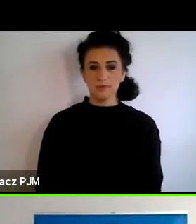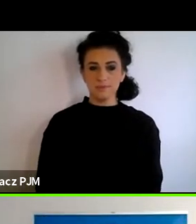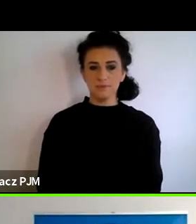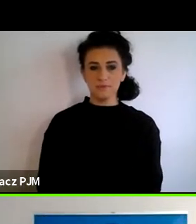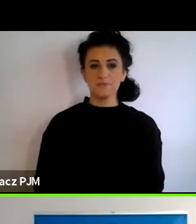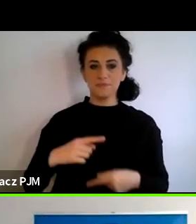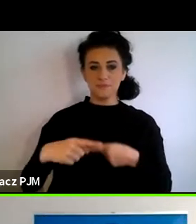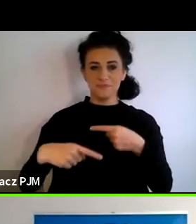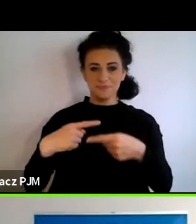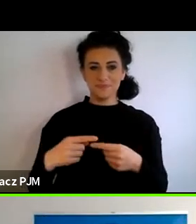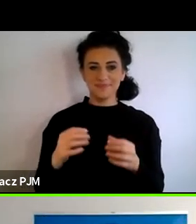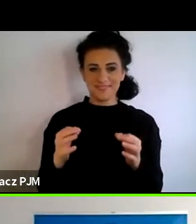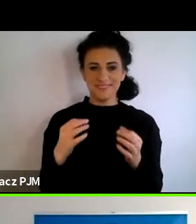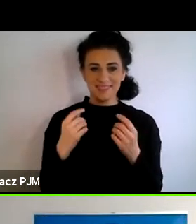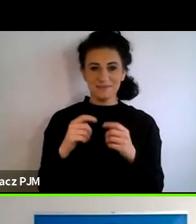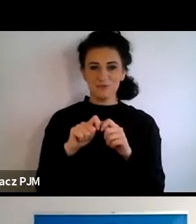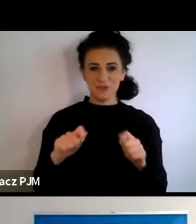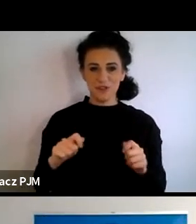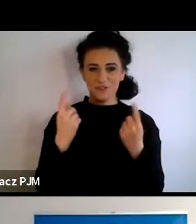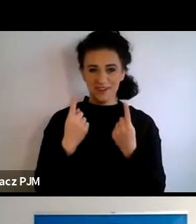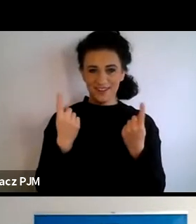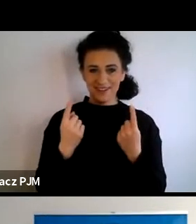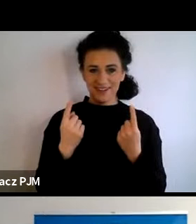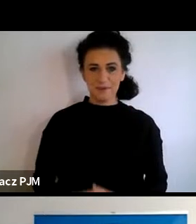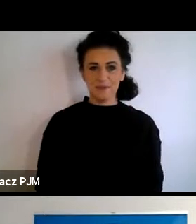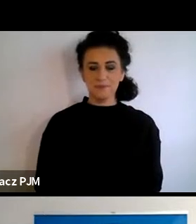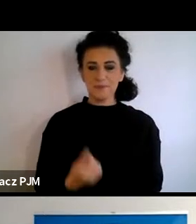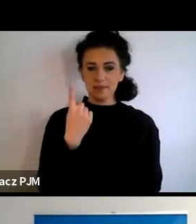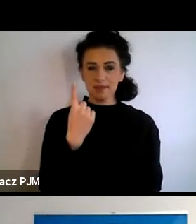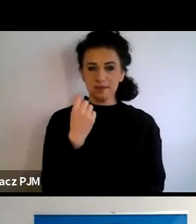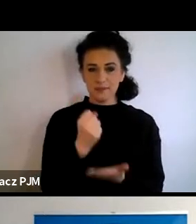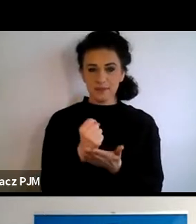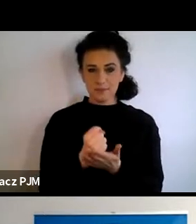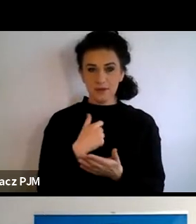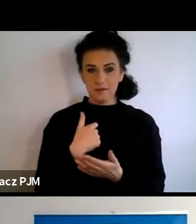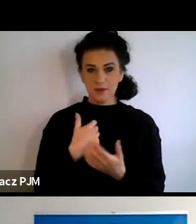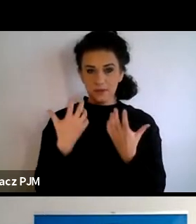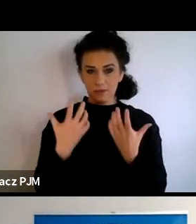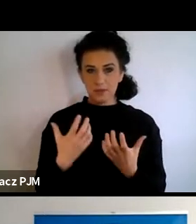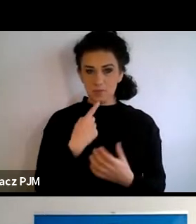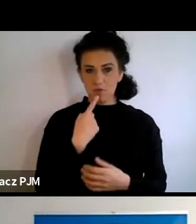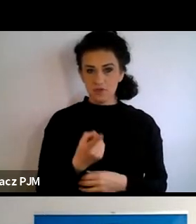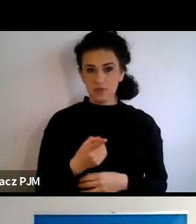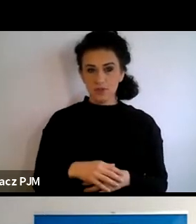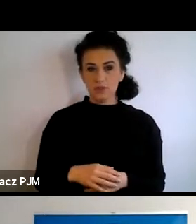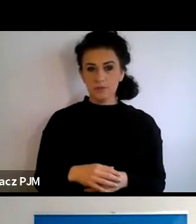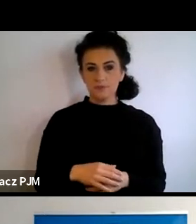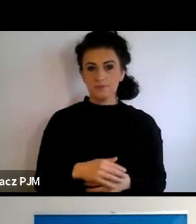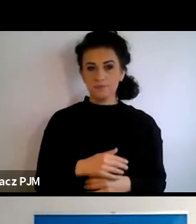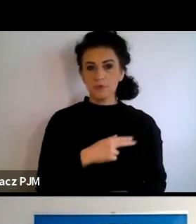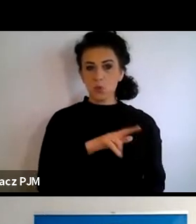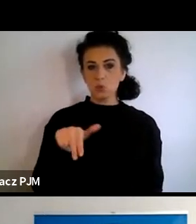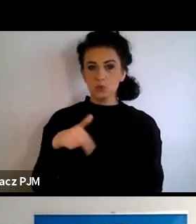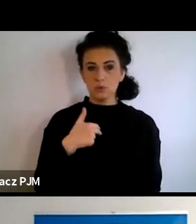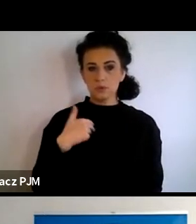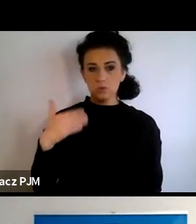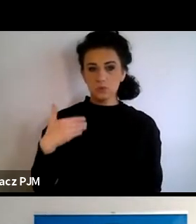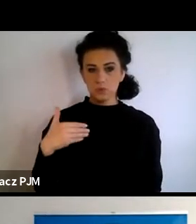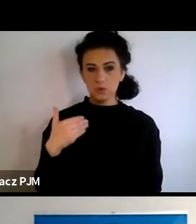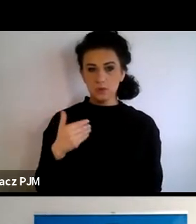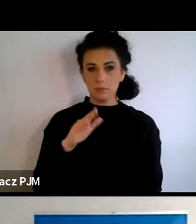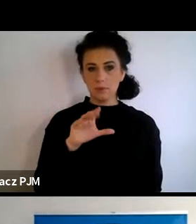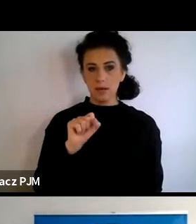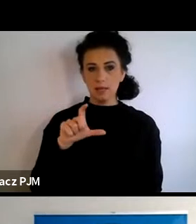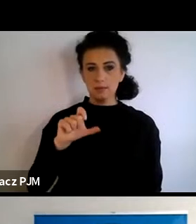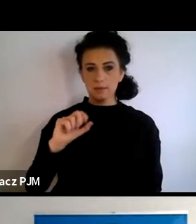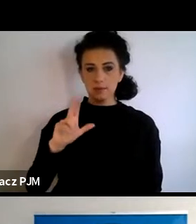do przerwy na reklamę. Można, tak, jedna kwestia a propos, ponieważ u nas na uczelni przerabialiśmy w tamtym roku Blackboard